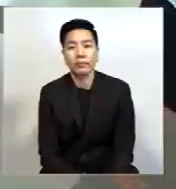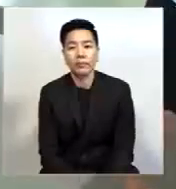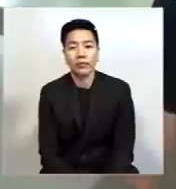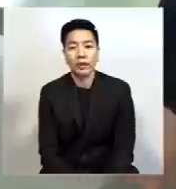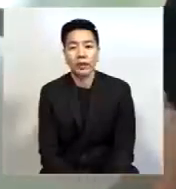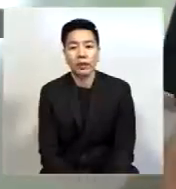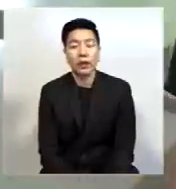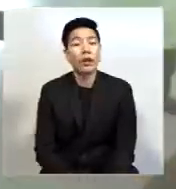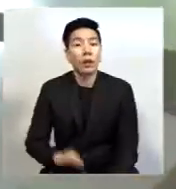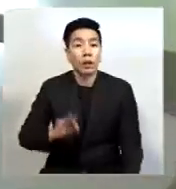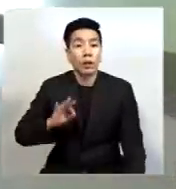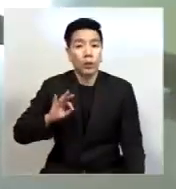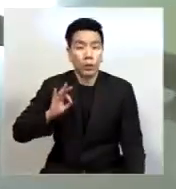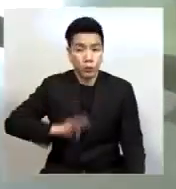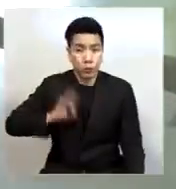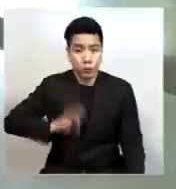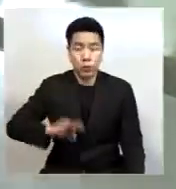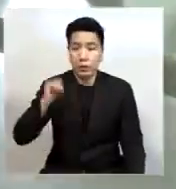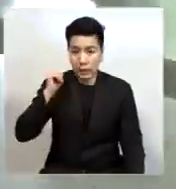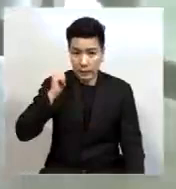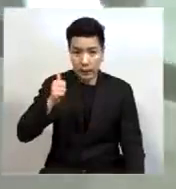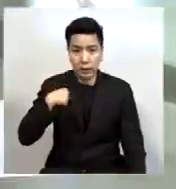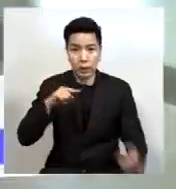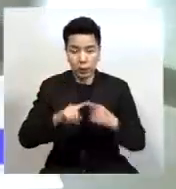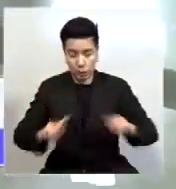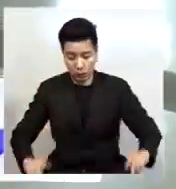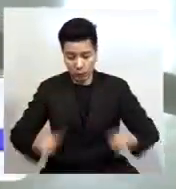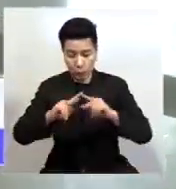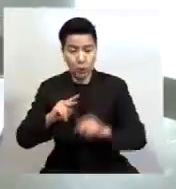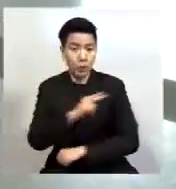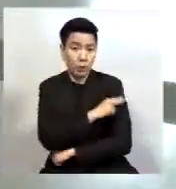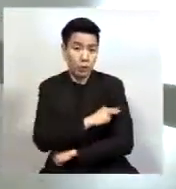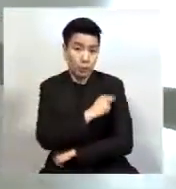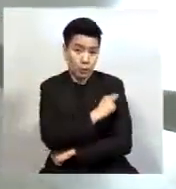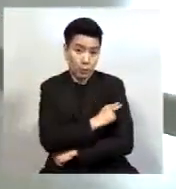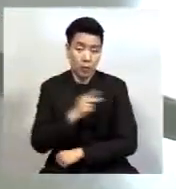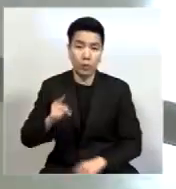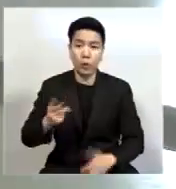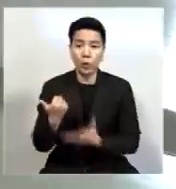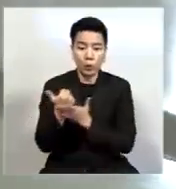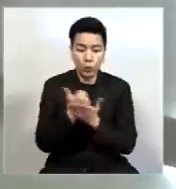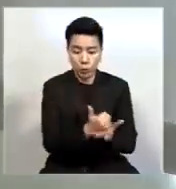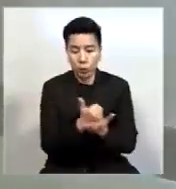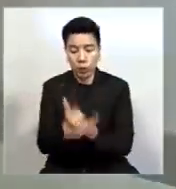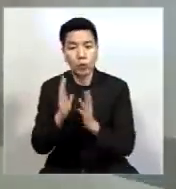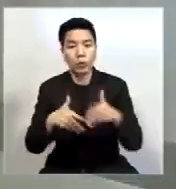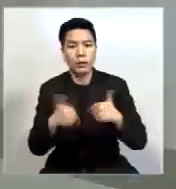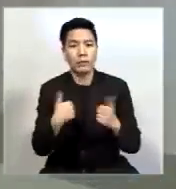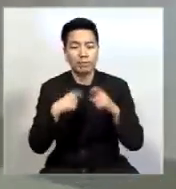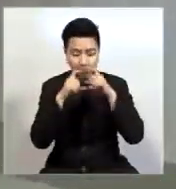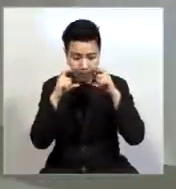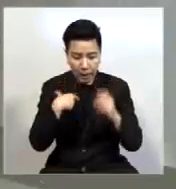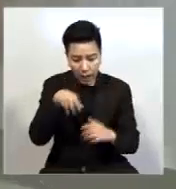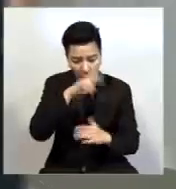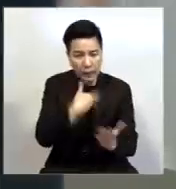ก็รู้สึกดีนะครับที่รัฐบาลที่กระทรวงสาธารณสุขช่วยประชาชนเพราะตอนนี้หน้ากากอนามัยขาดแคลนมาก